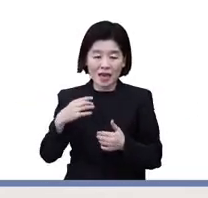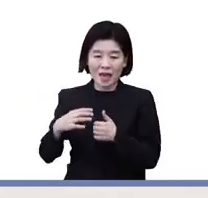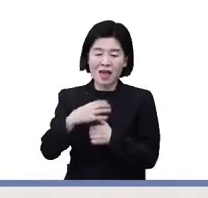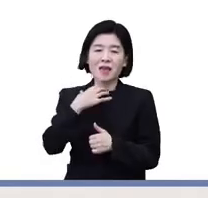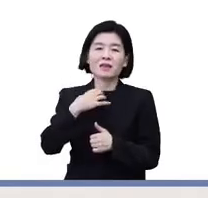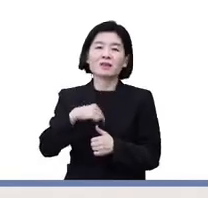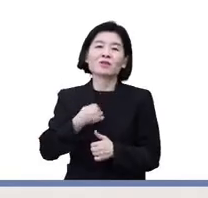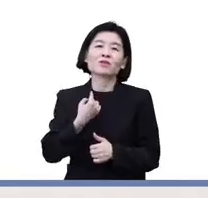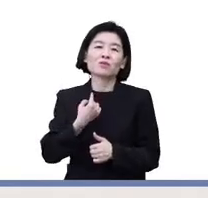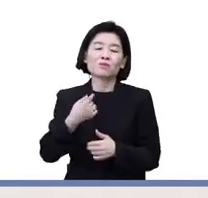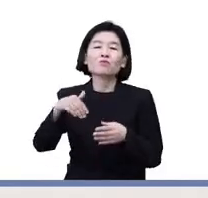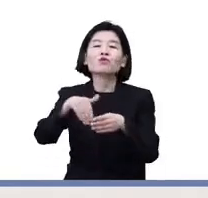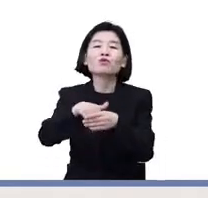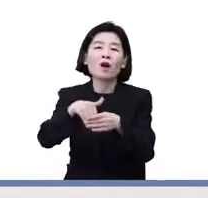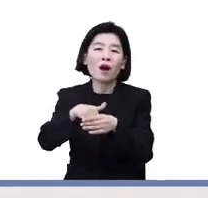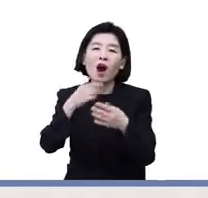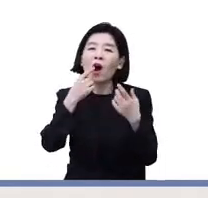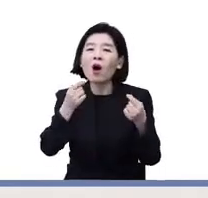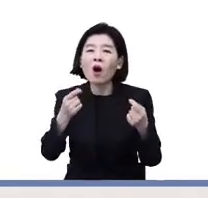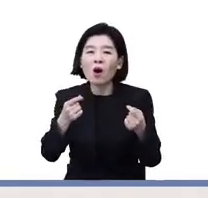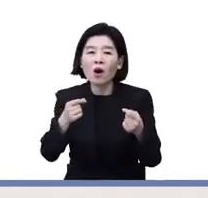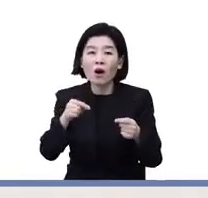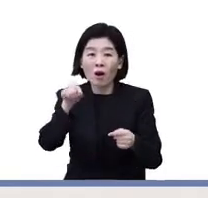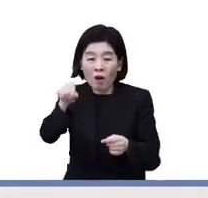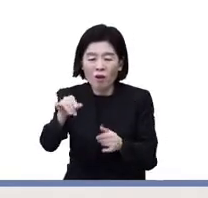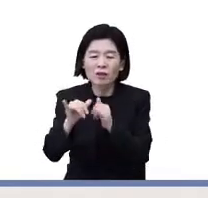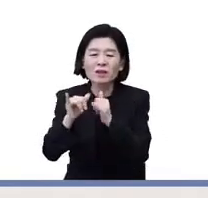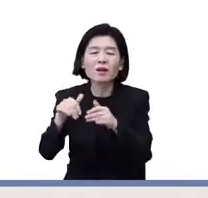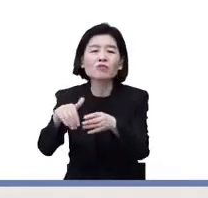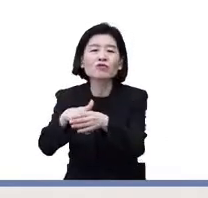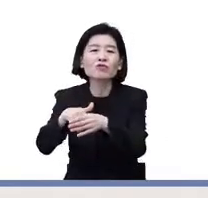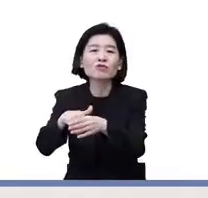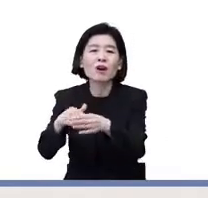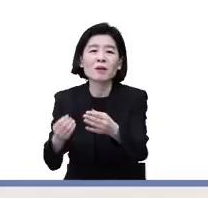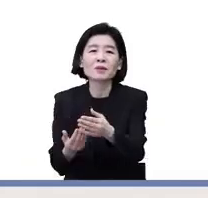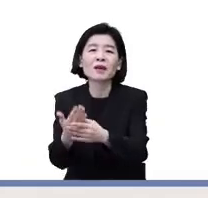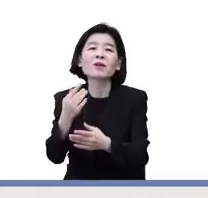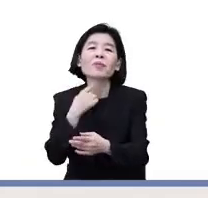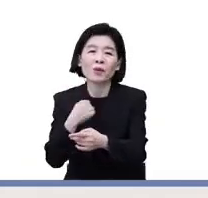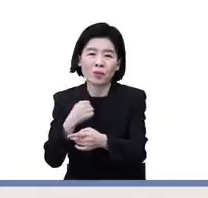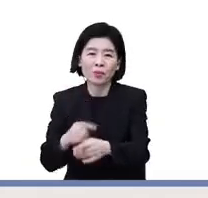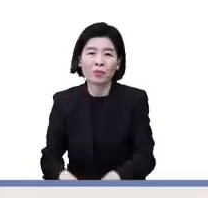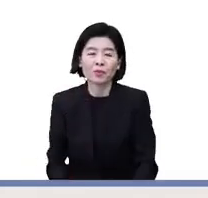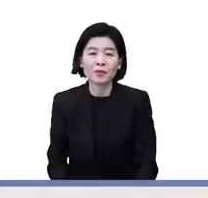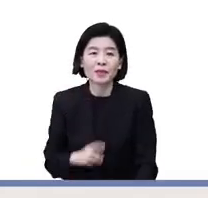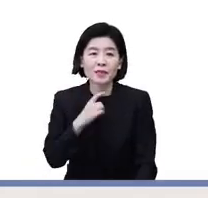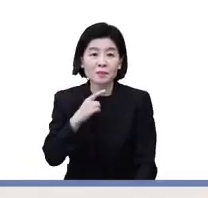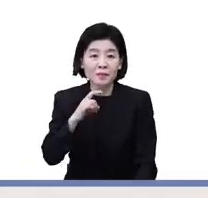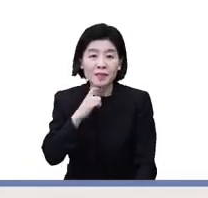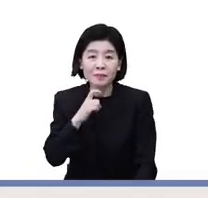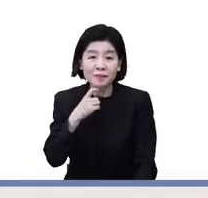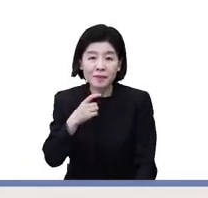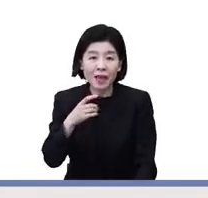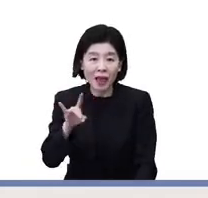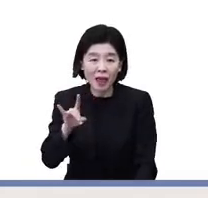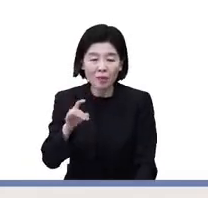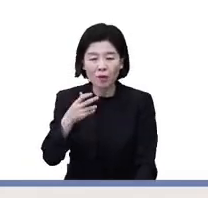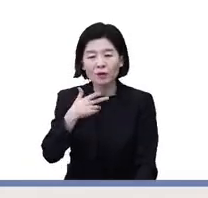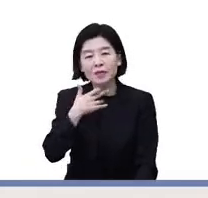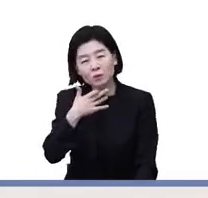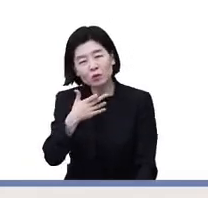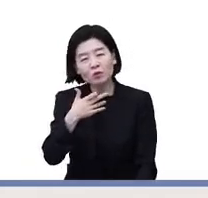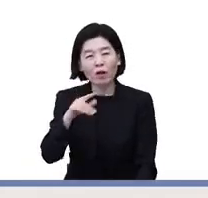이 지역에서 자살이 그렇게 되었던 거죠. 그래서 10대 후반의 남성이 부모, 가족이나 여자친구와 말다툼을 하고